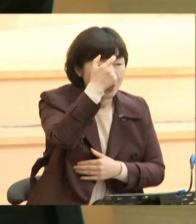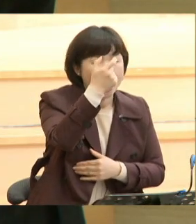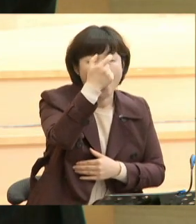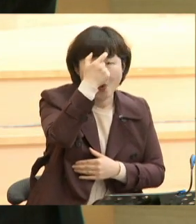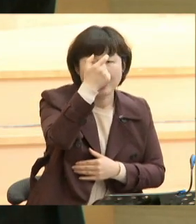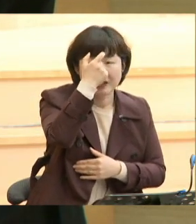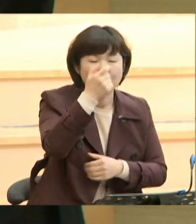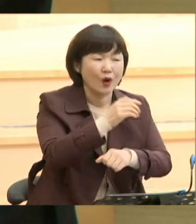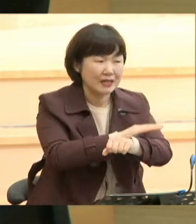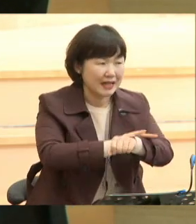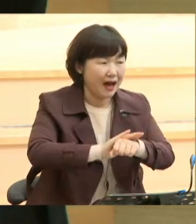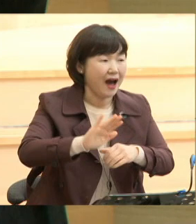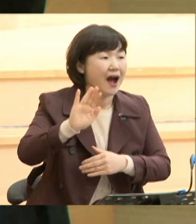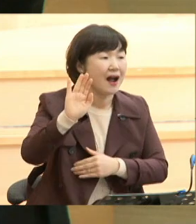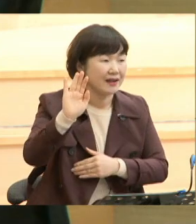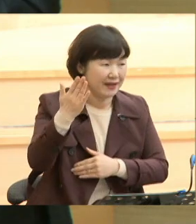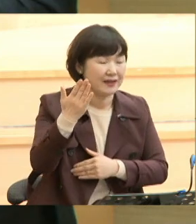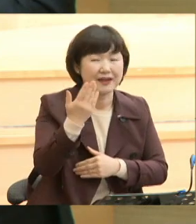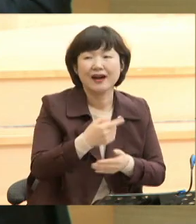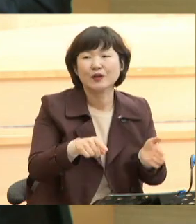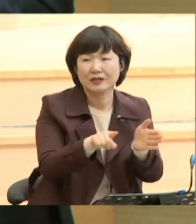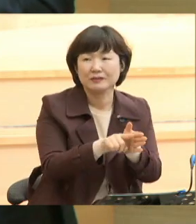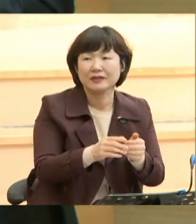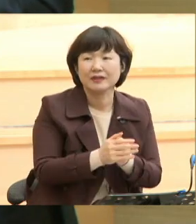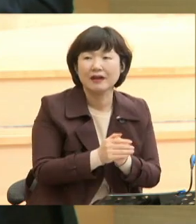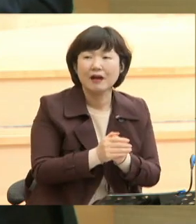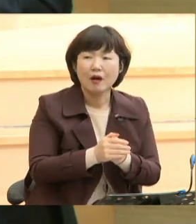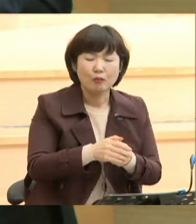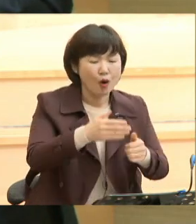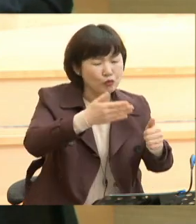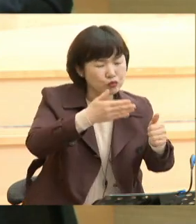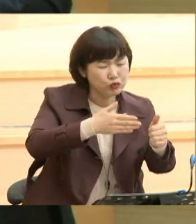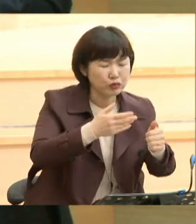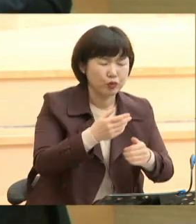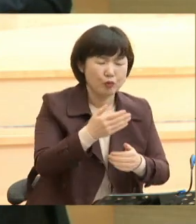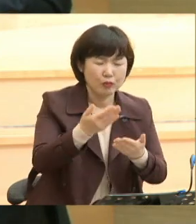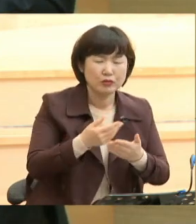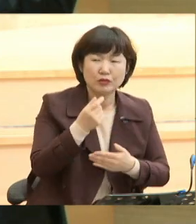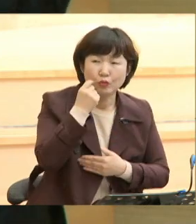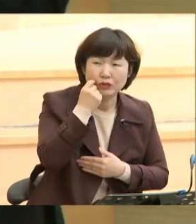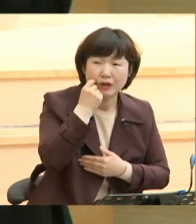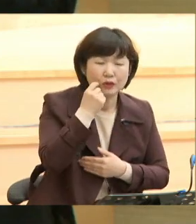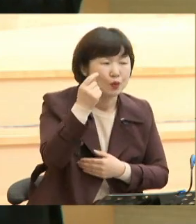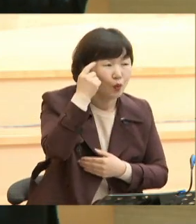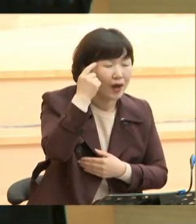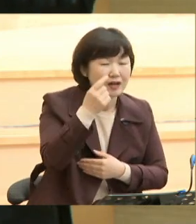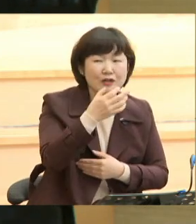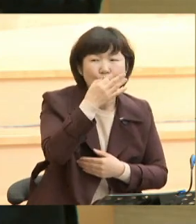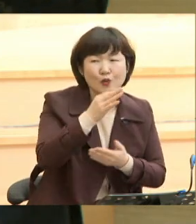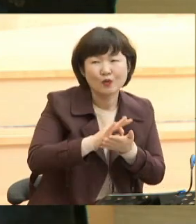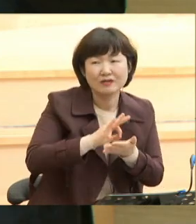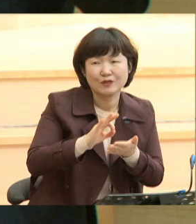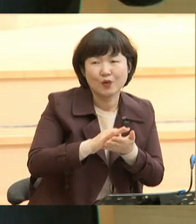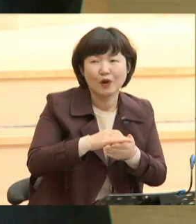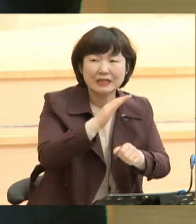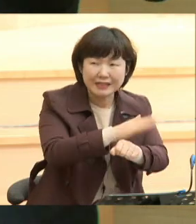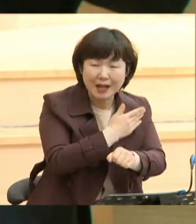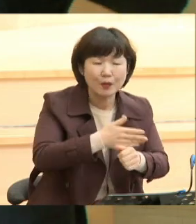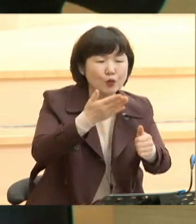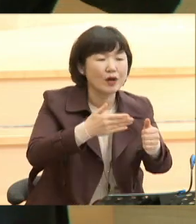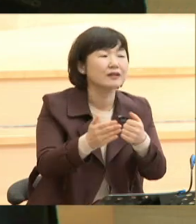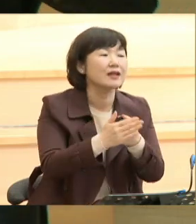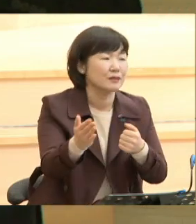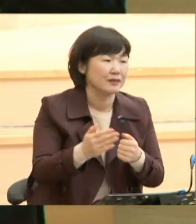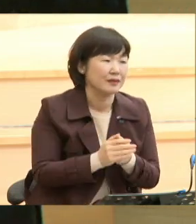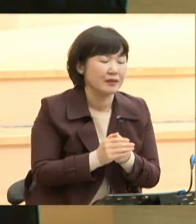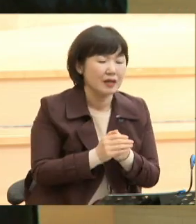보시면 이렇게 나와있어요 구하여도 받지 못함은 정욕으로 쓰려고 잘못 구하기 때문이다 자금 정리해 보십시다 싸움이